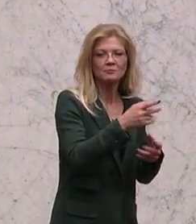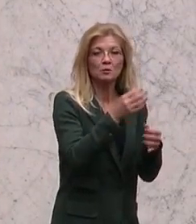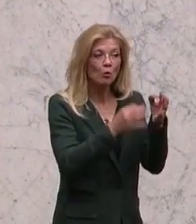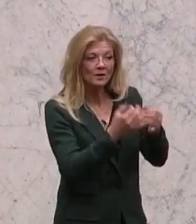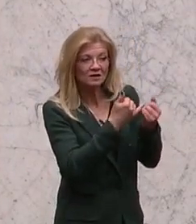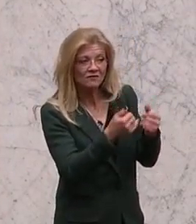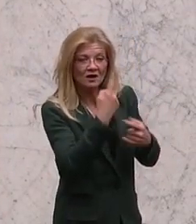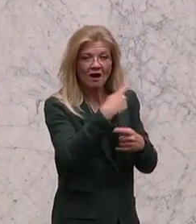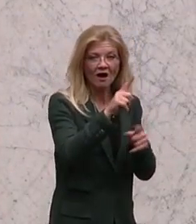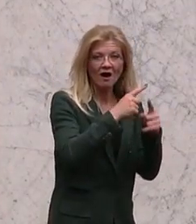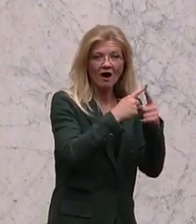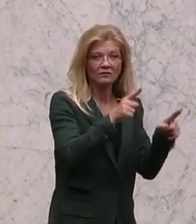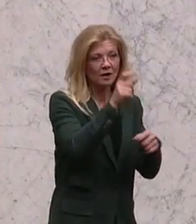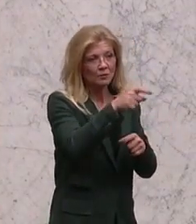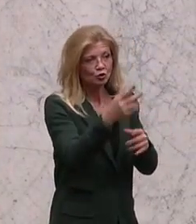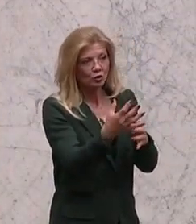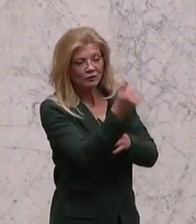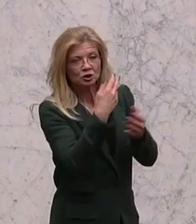ein regelmäßiges Einkommen zu erzielen.